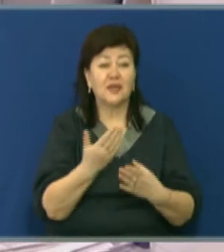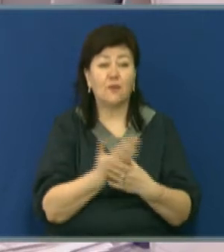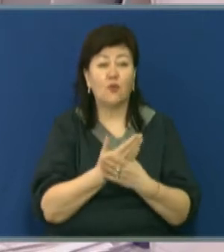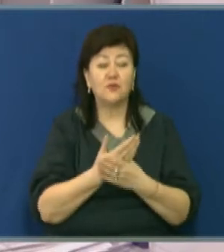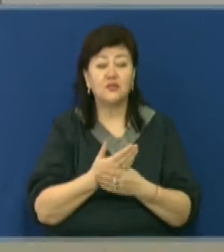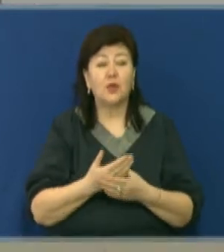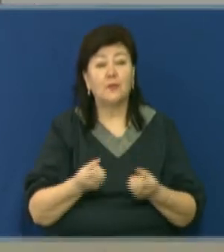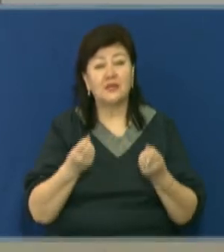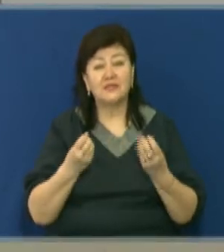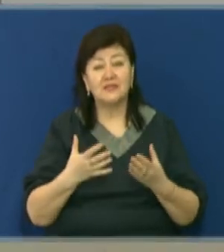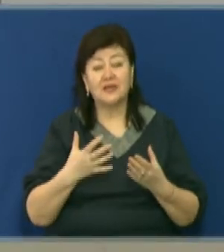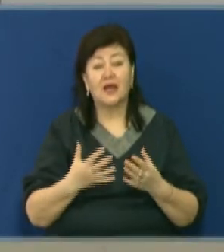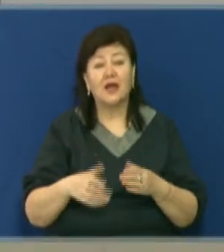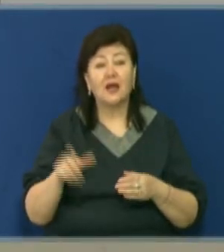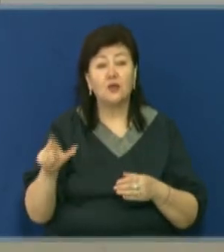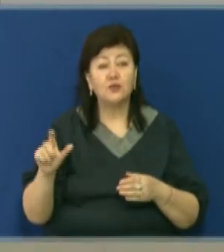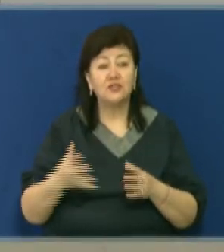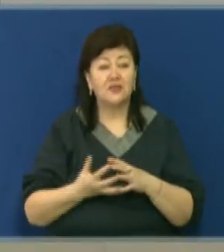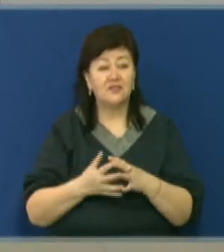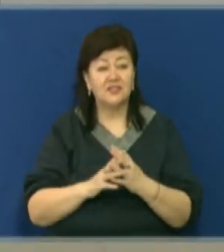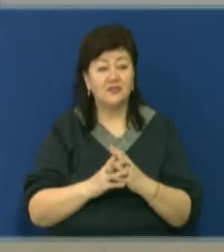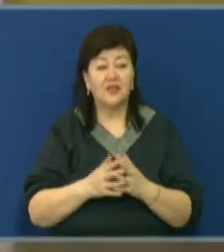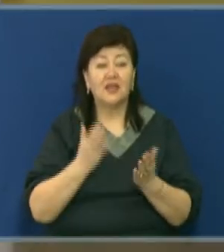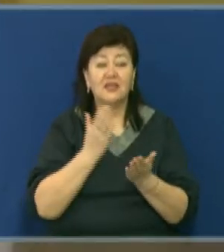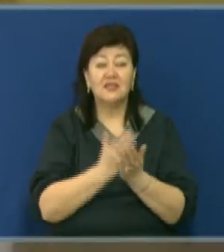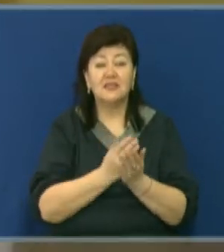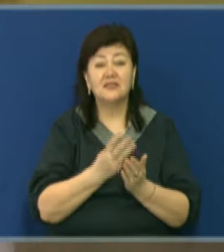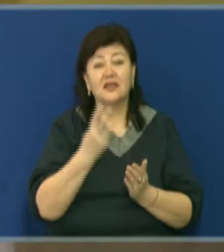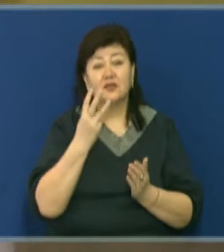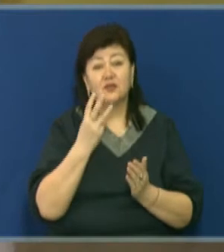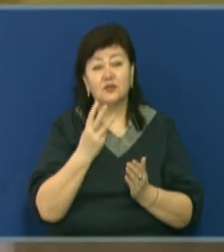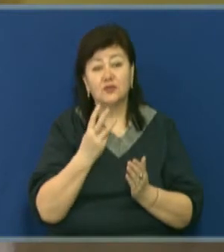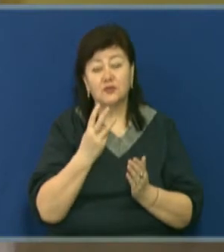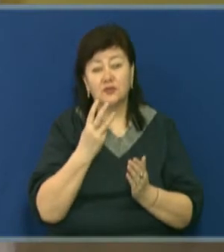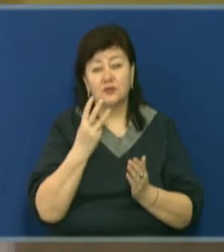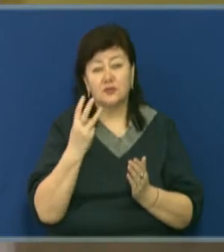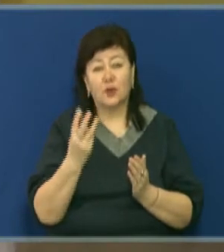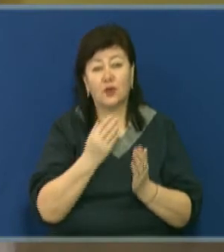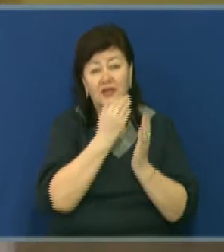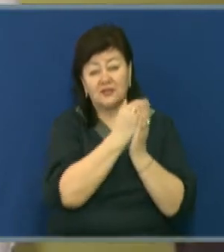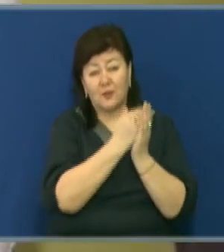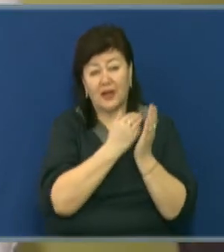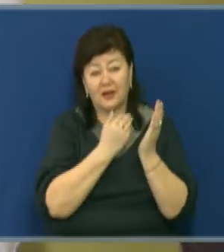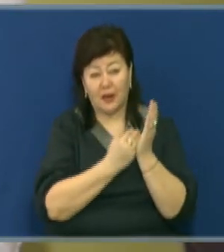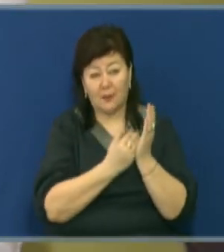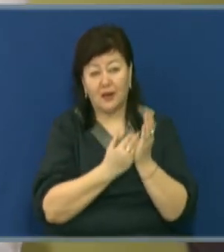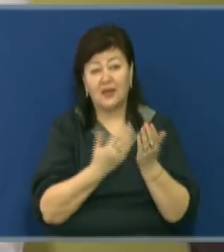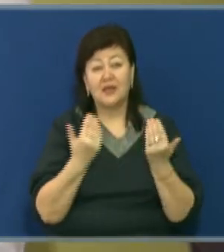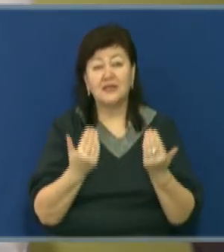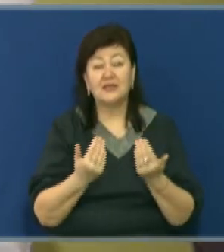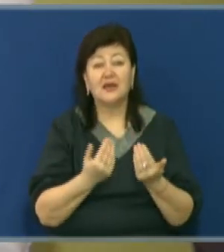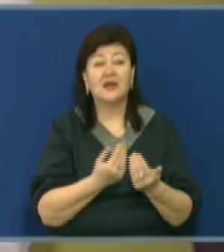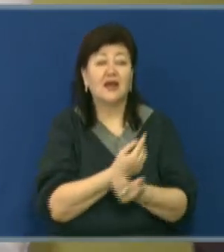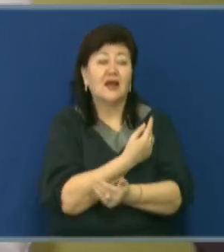соңғы жылдары медициналық мамандарды оқытудың үш деңгейлі бағдарламасы жүзеге асырылуда. Оның аясында дәрігерлер республикалық және шетелдік